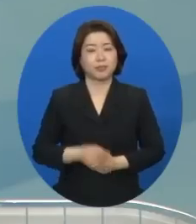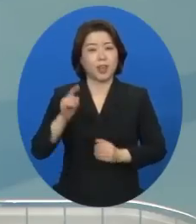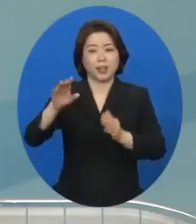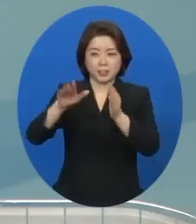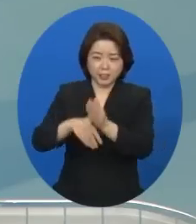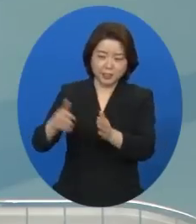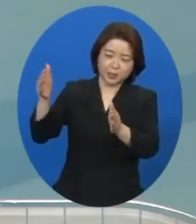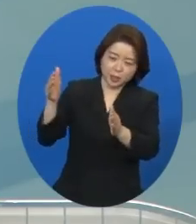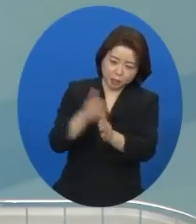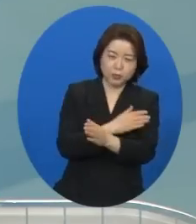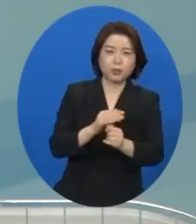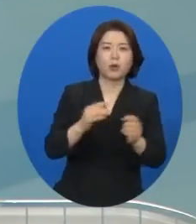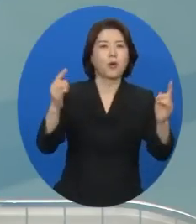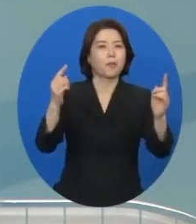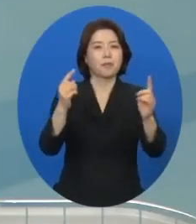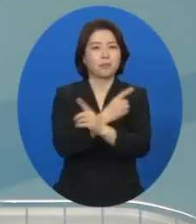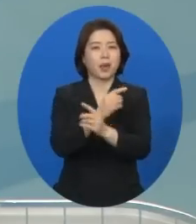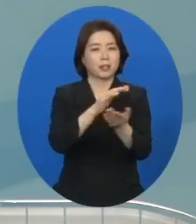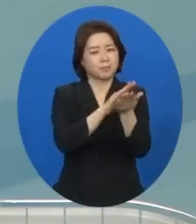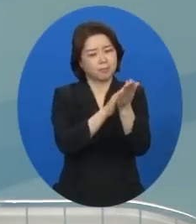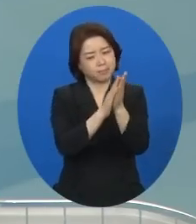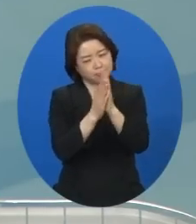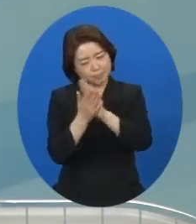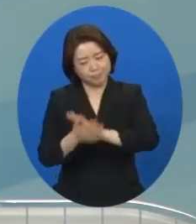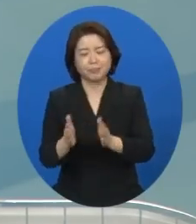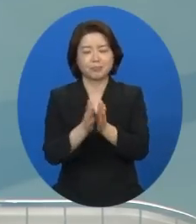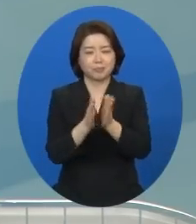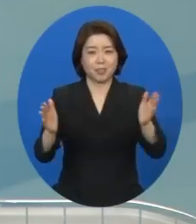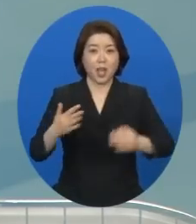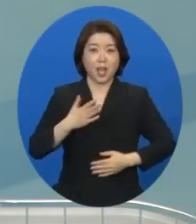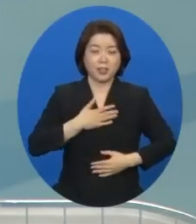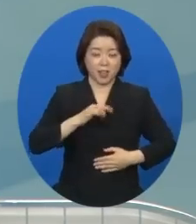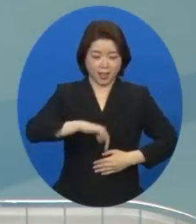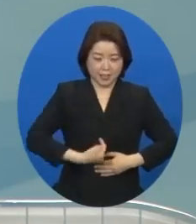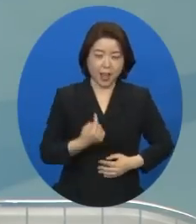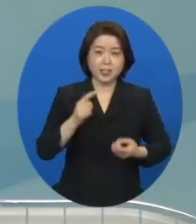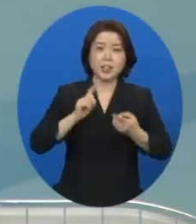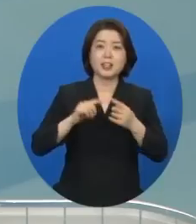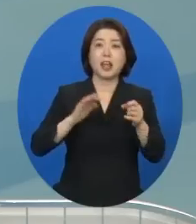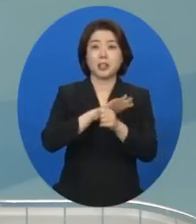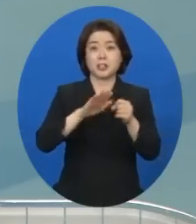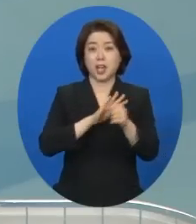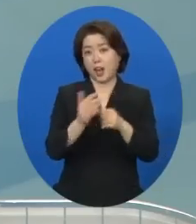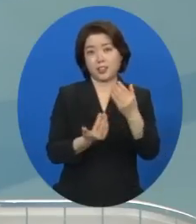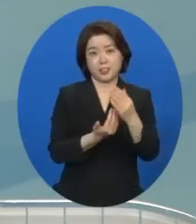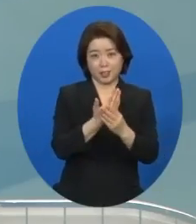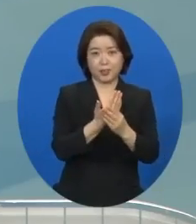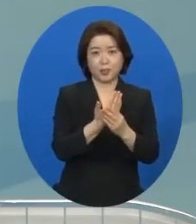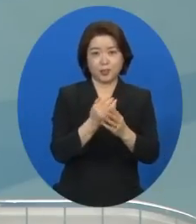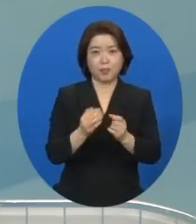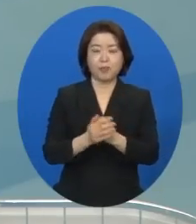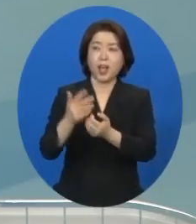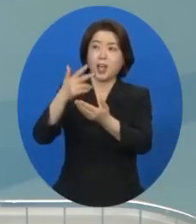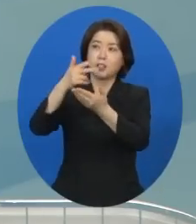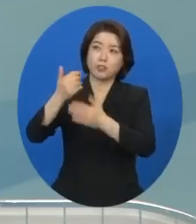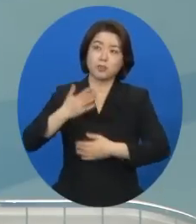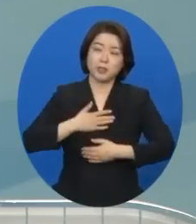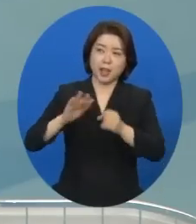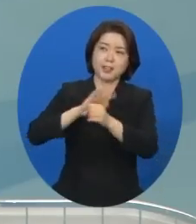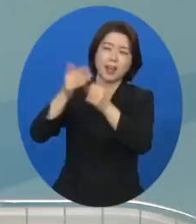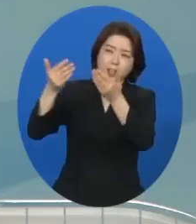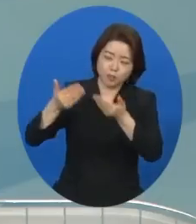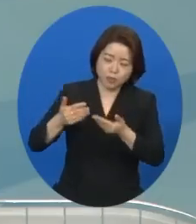그때부터 변화가 일어나기 시작했어요. 저 자신에 대한 사랑이 생겼어요. 주님이 나를